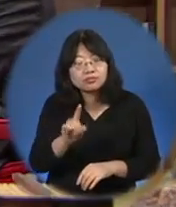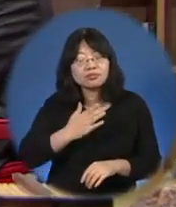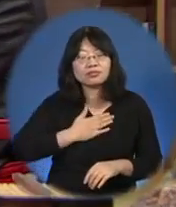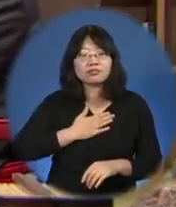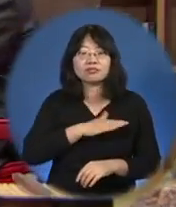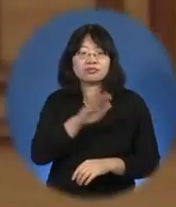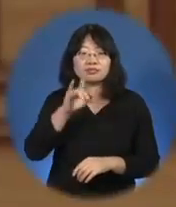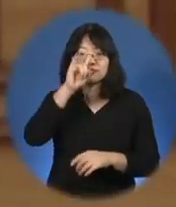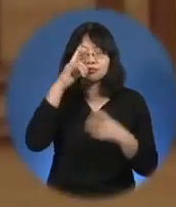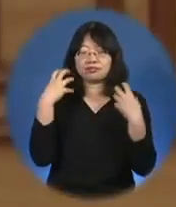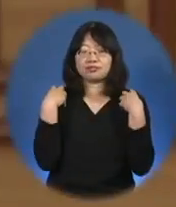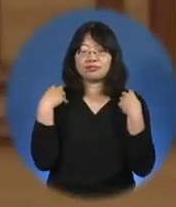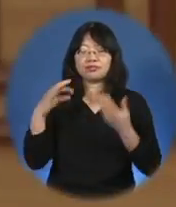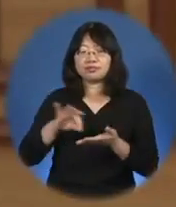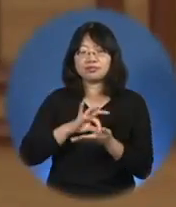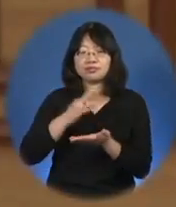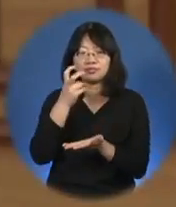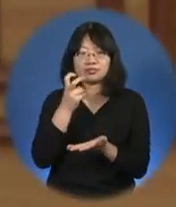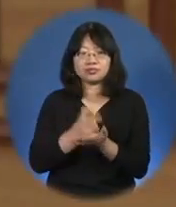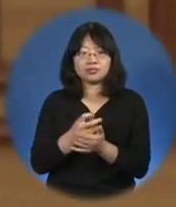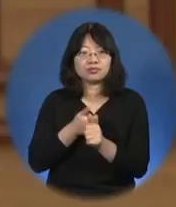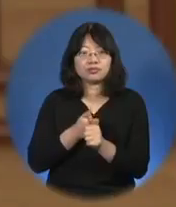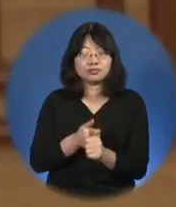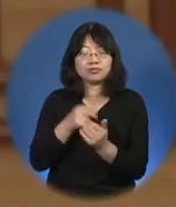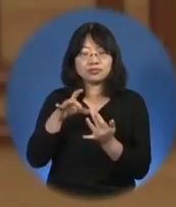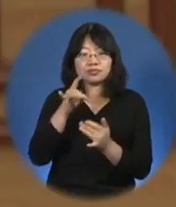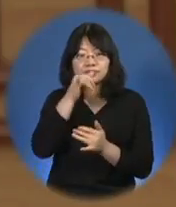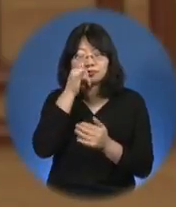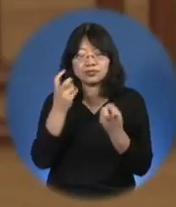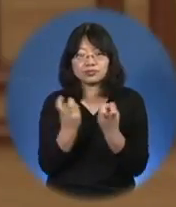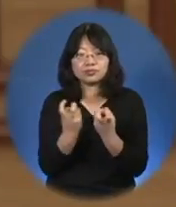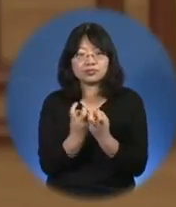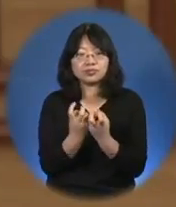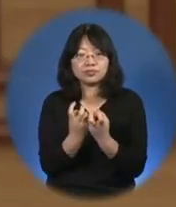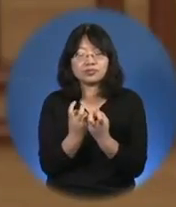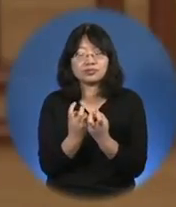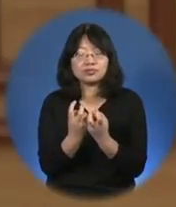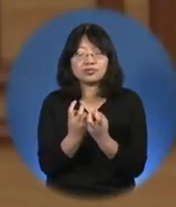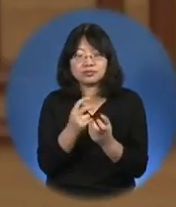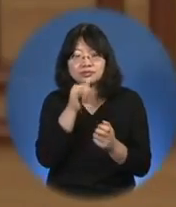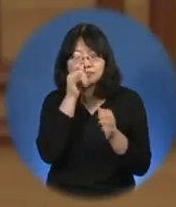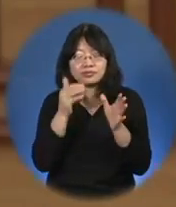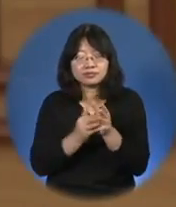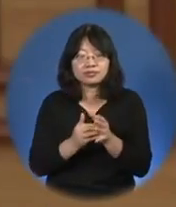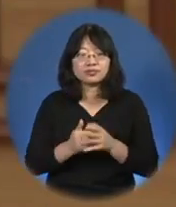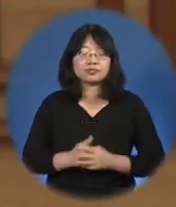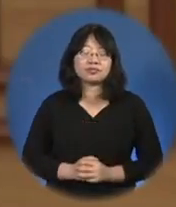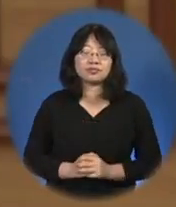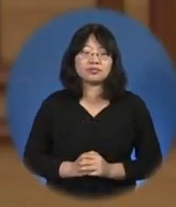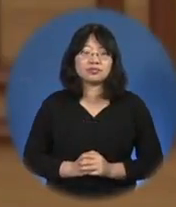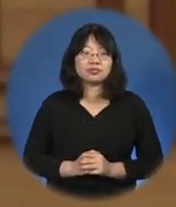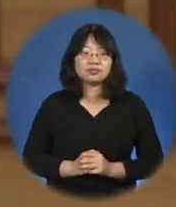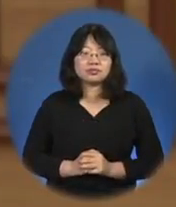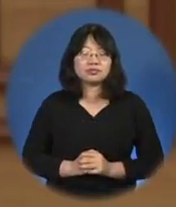저희가 이제 정부 예산 규칙에 의해서 선정된 방식, 산정하는 방식이 있습니다. 네. 그래서